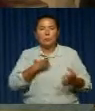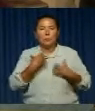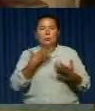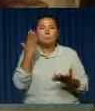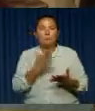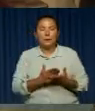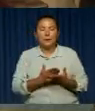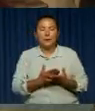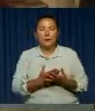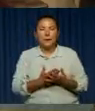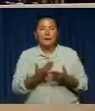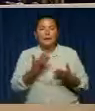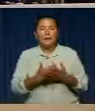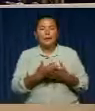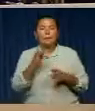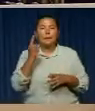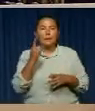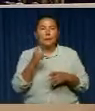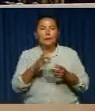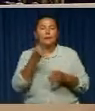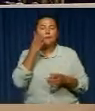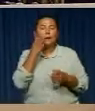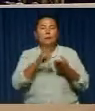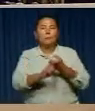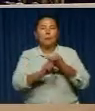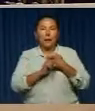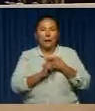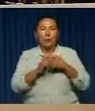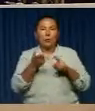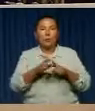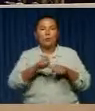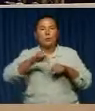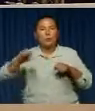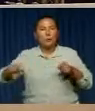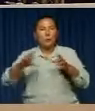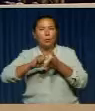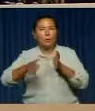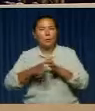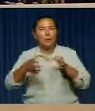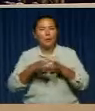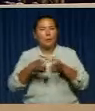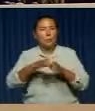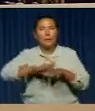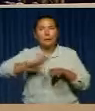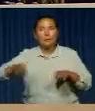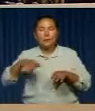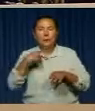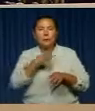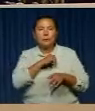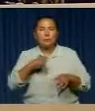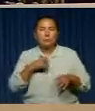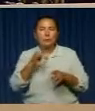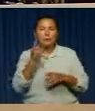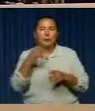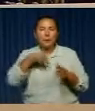дейді. Жалпы балалар мен жүкті әйелдерге өте біз бөлек топқа жатамыз. Себеп жүкті әйел ол өзіне де жауапты, ішінде